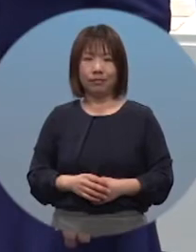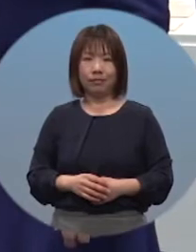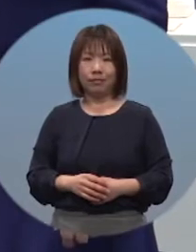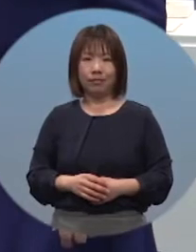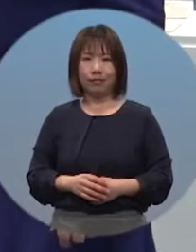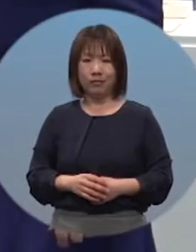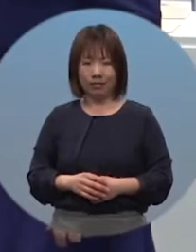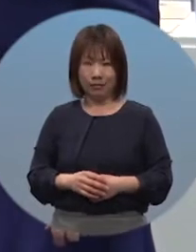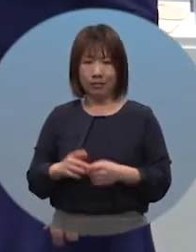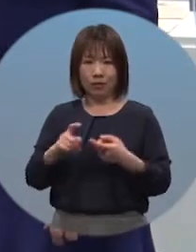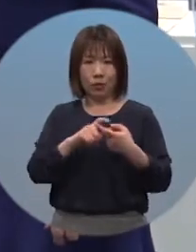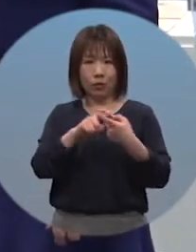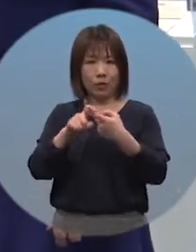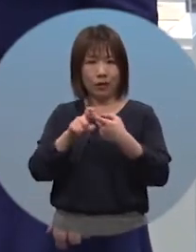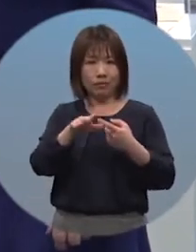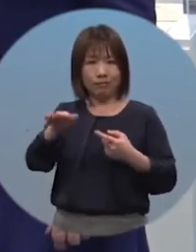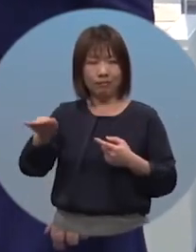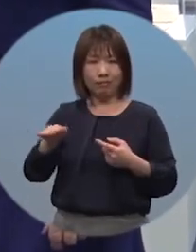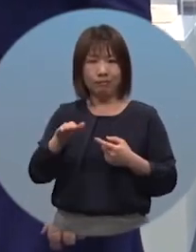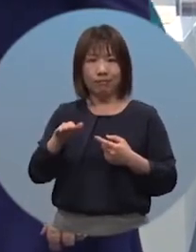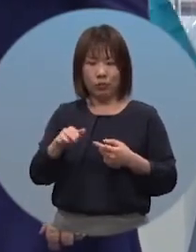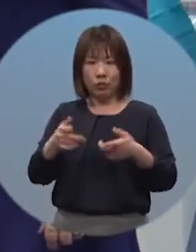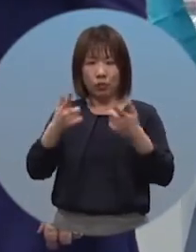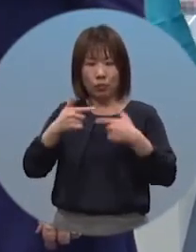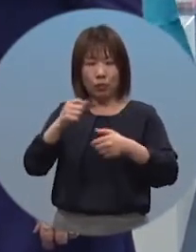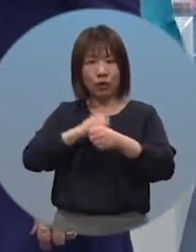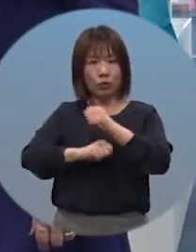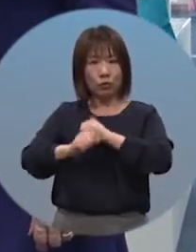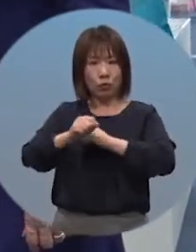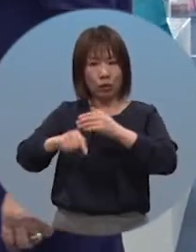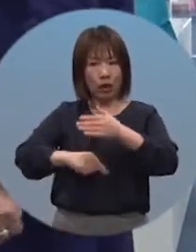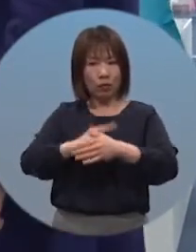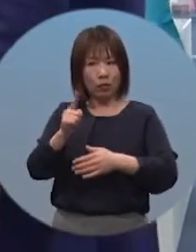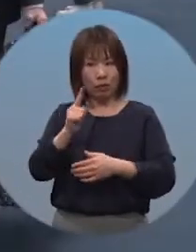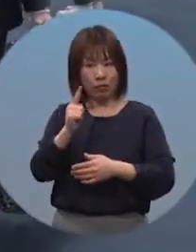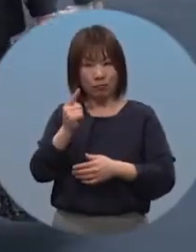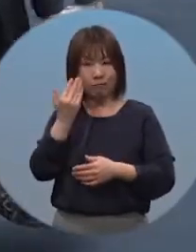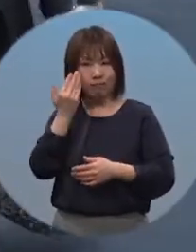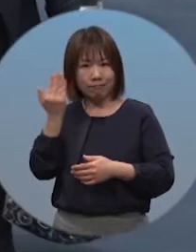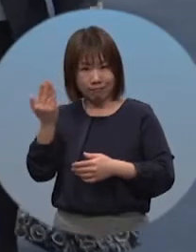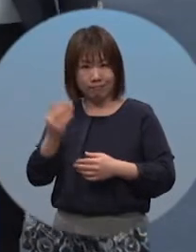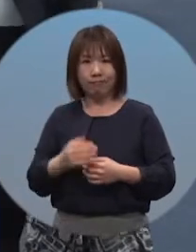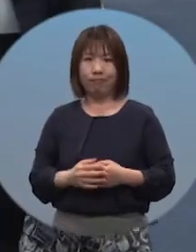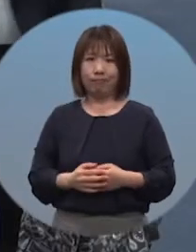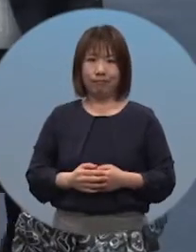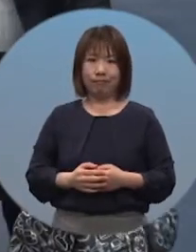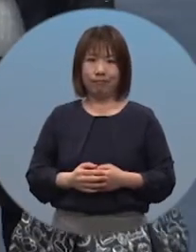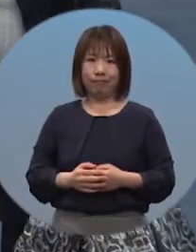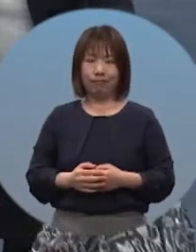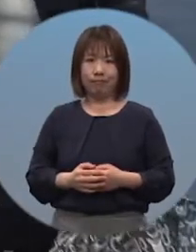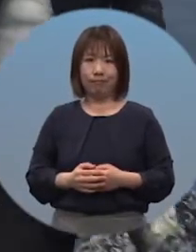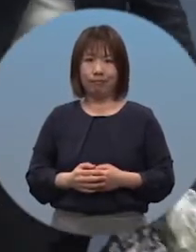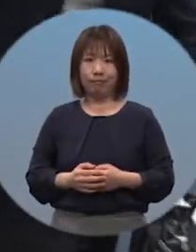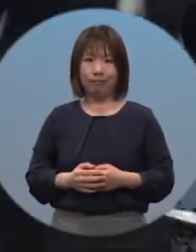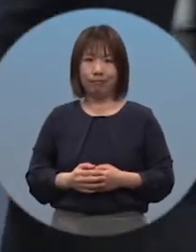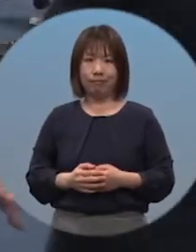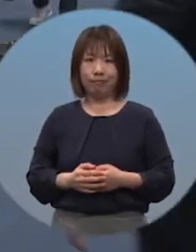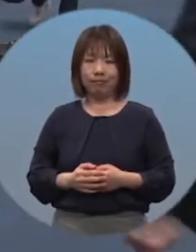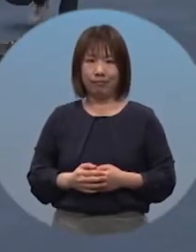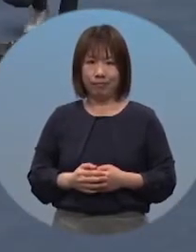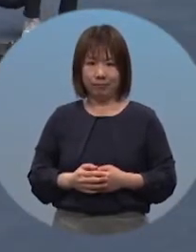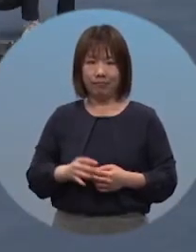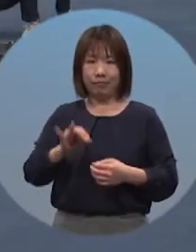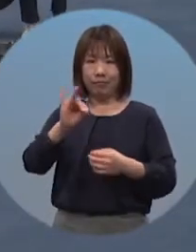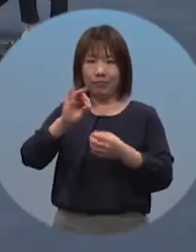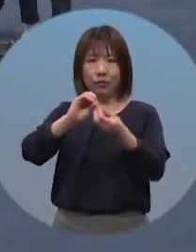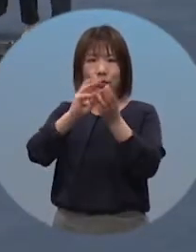華道協会の皆さんは普段どのような活動をしているのでしょうかまずはじめに椿まずい